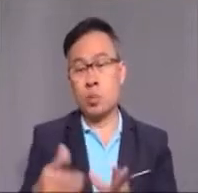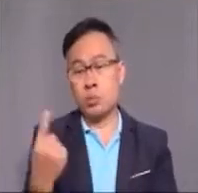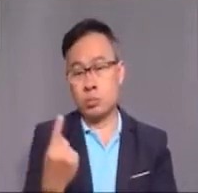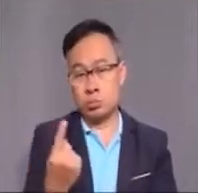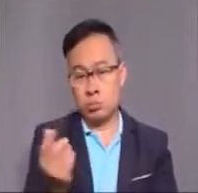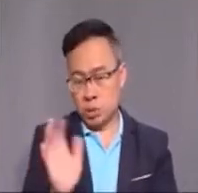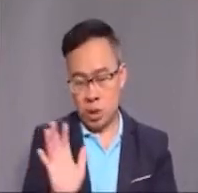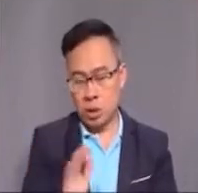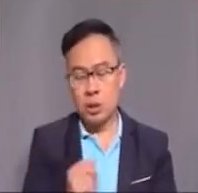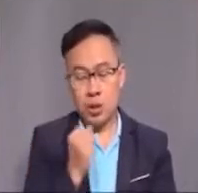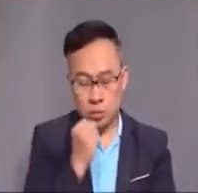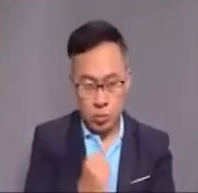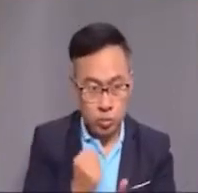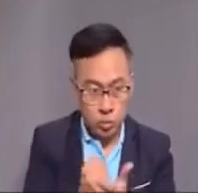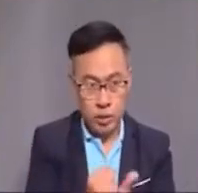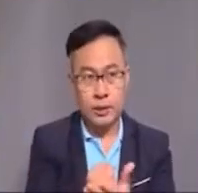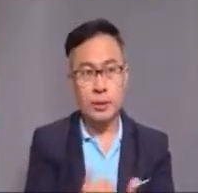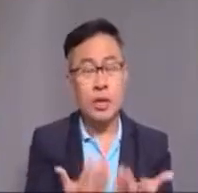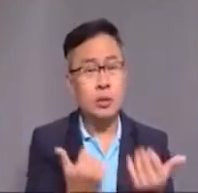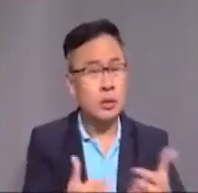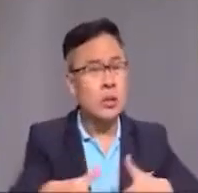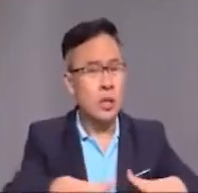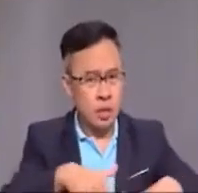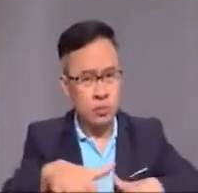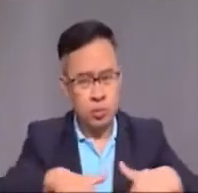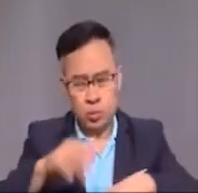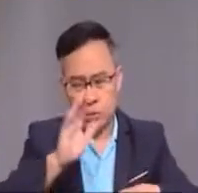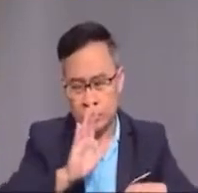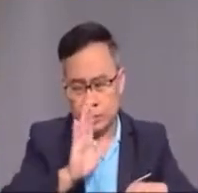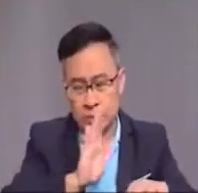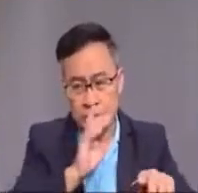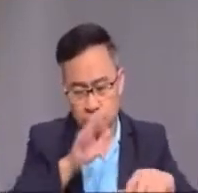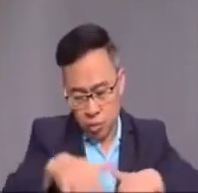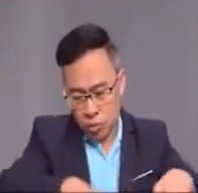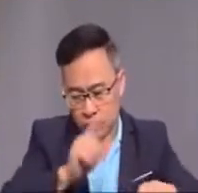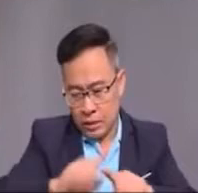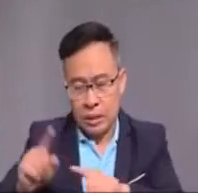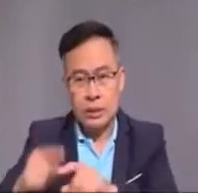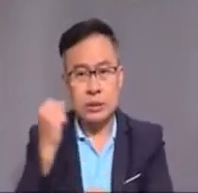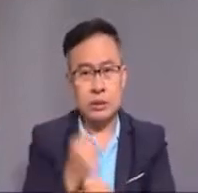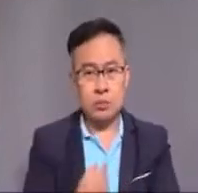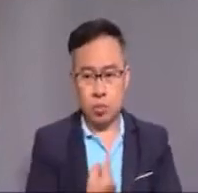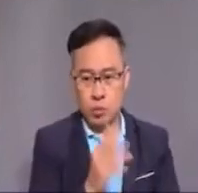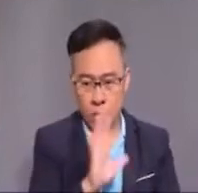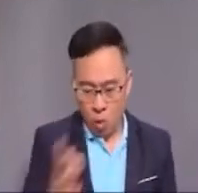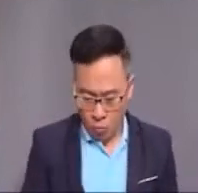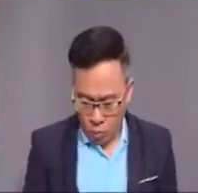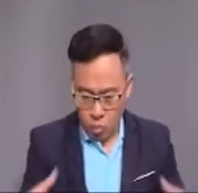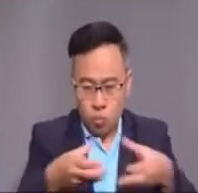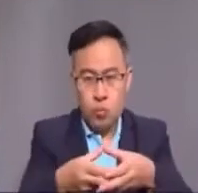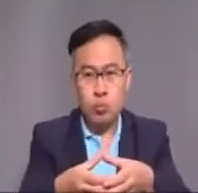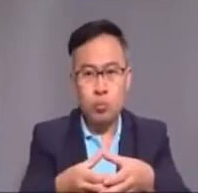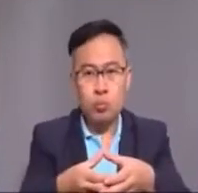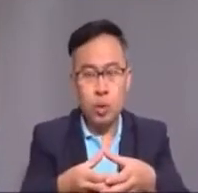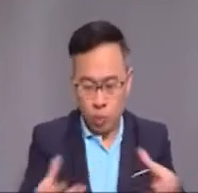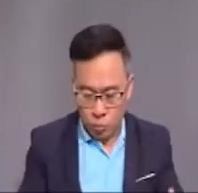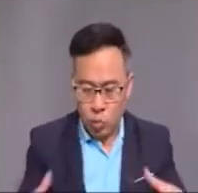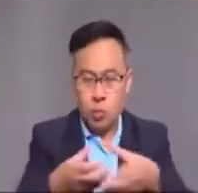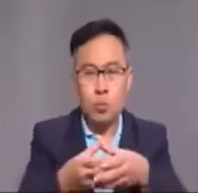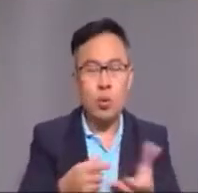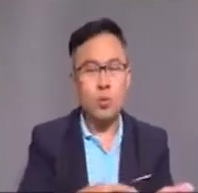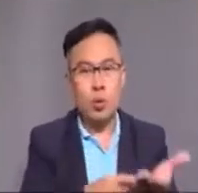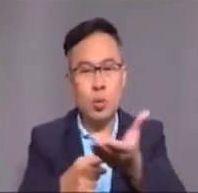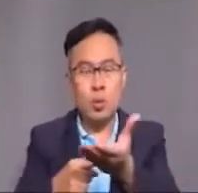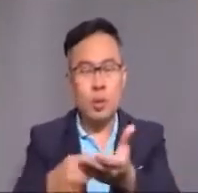นเดียว ครับ งั้นผู้จัดการเชิญชวนชาวบ้านนิดนึงนะคะการรวมกลุ่มกันแบบนี้ดียังไงแล้วสามารถที่จะมาใช้บริการของธกส.ยังไงได้บ้